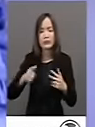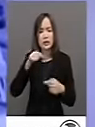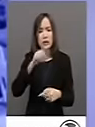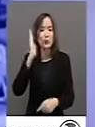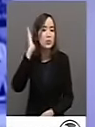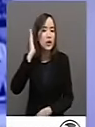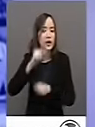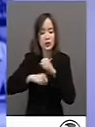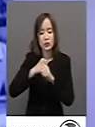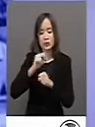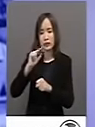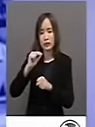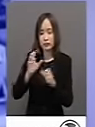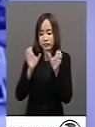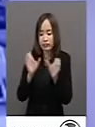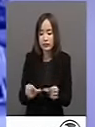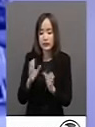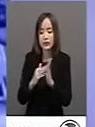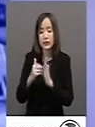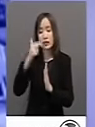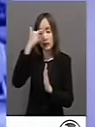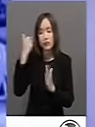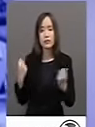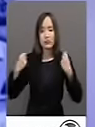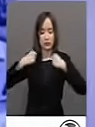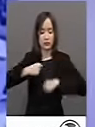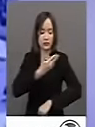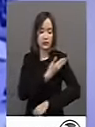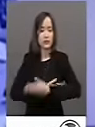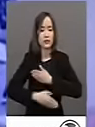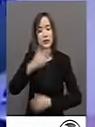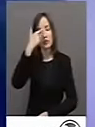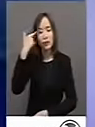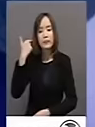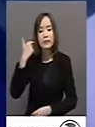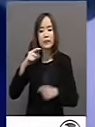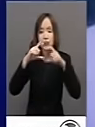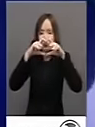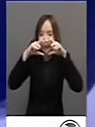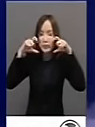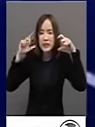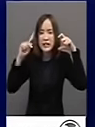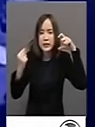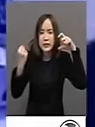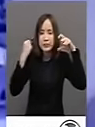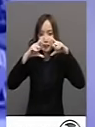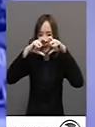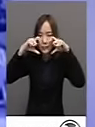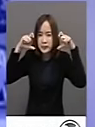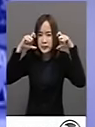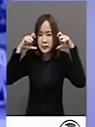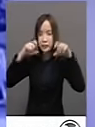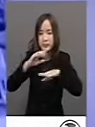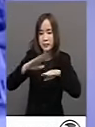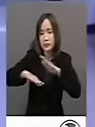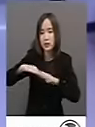ปีครับนุ่งกางเกงสีดำสวมเสื้อยืดสีดำใช้ผ้าสีเขียวขี้ม้าปิดบังใบหน้าเอาไว้ที่มือด้านขวา